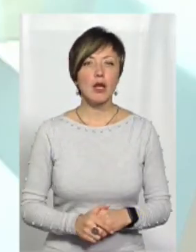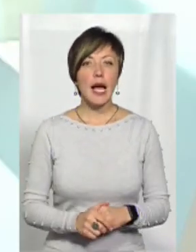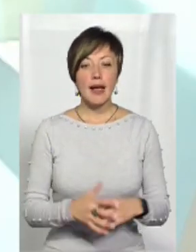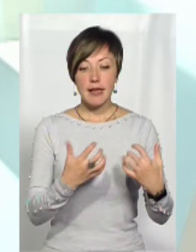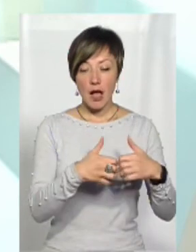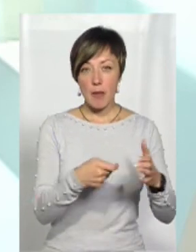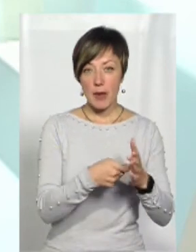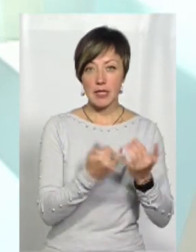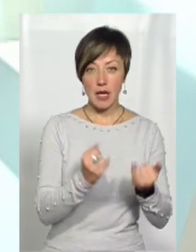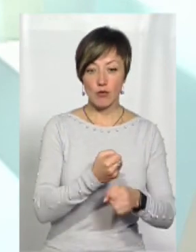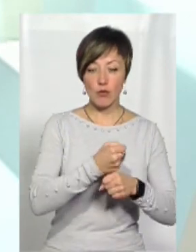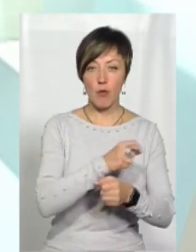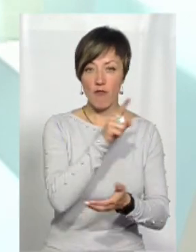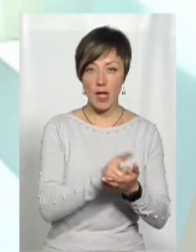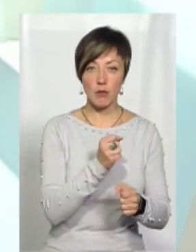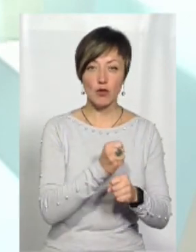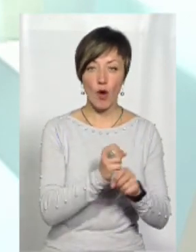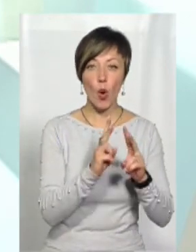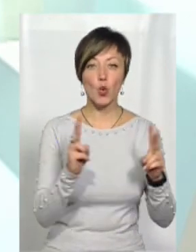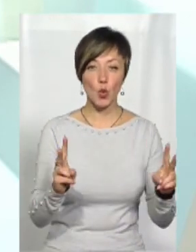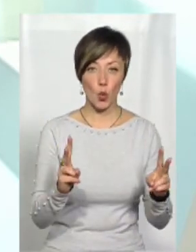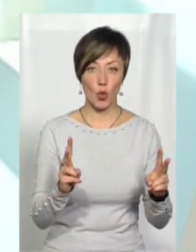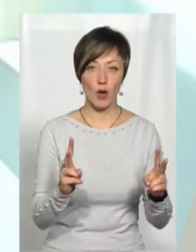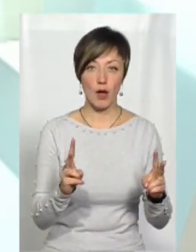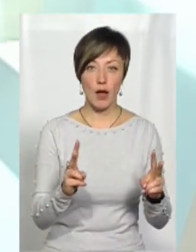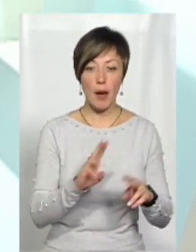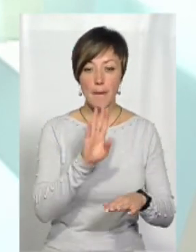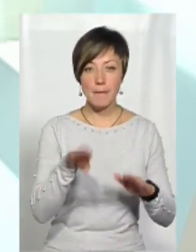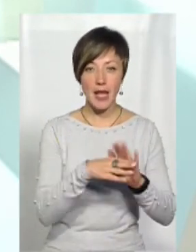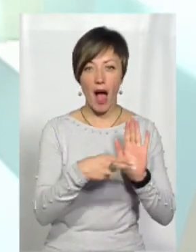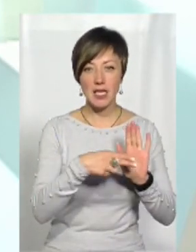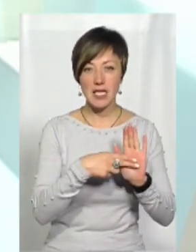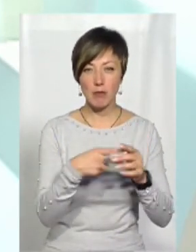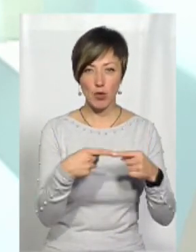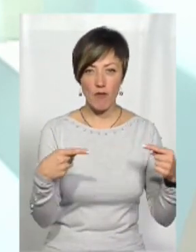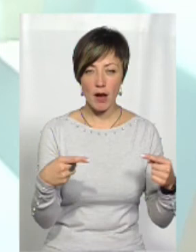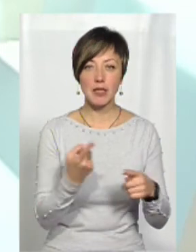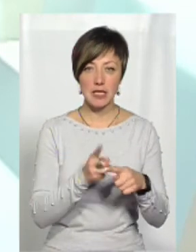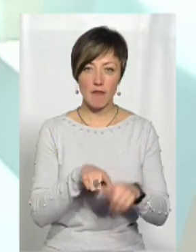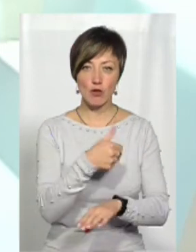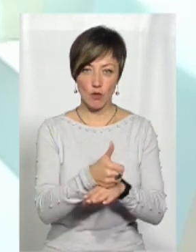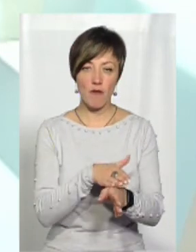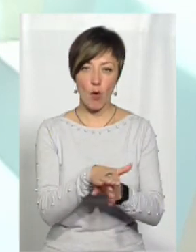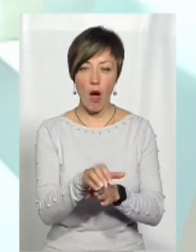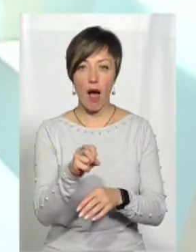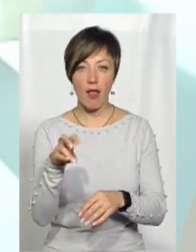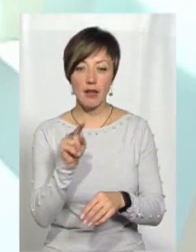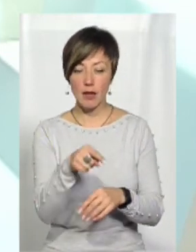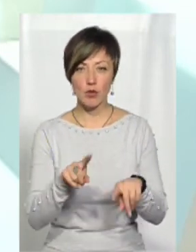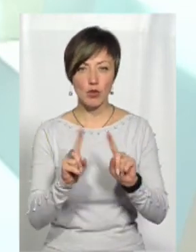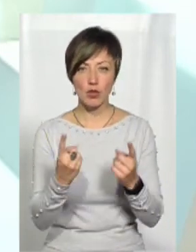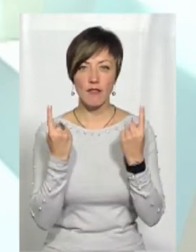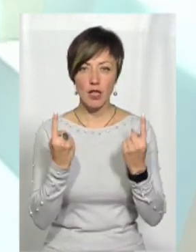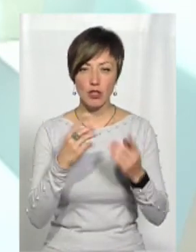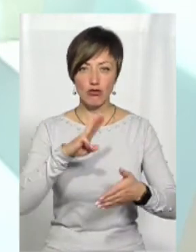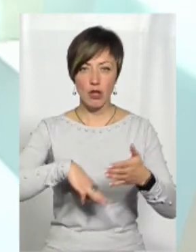з касовими апаратами зараз зобов'язані працювати ті, хто працює під акцизними товарами, от, і вони це в основному виконують. Але там дуже так само